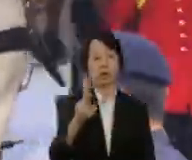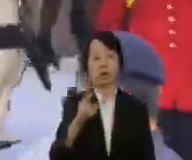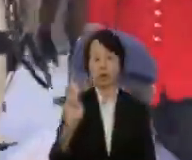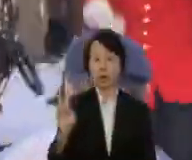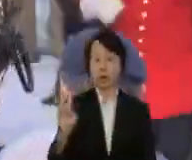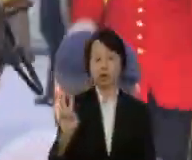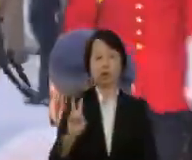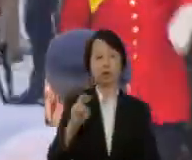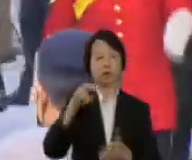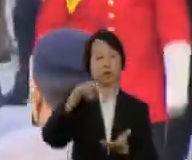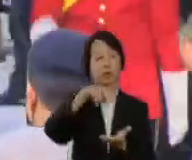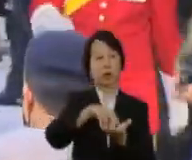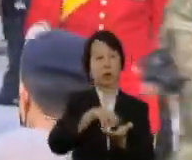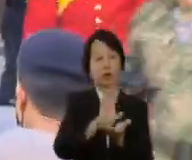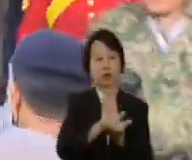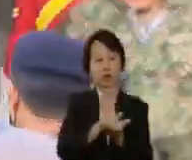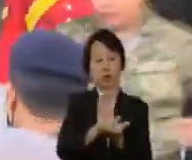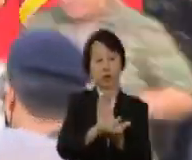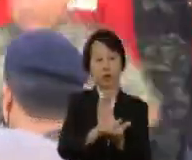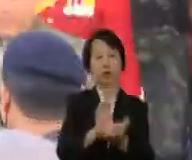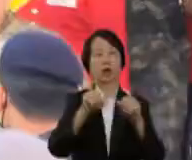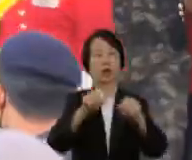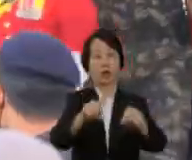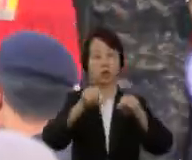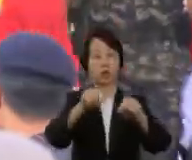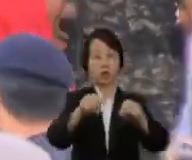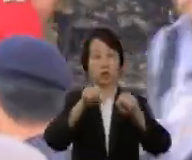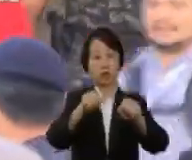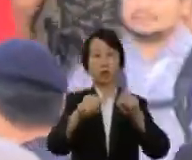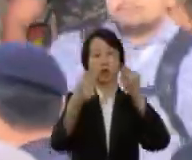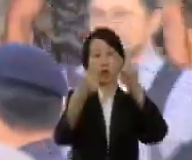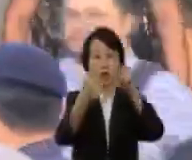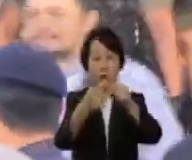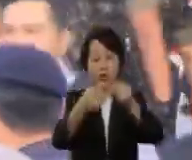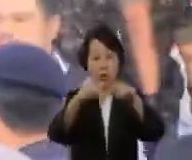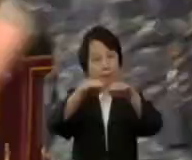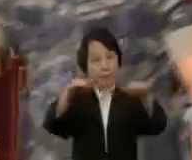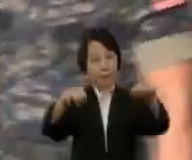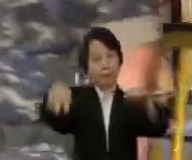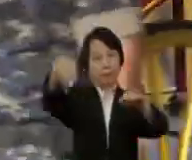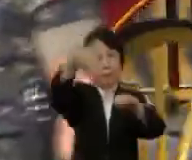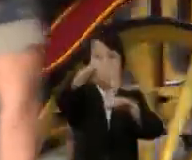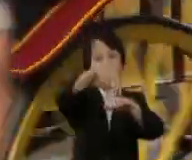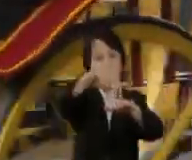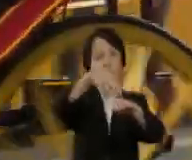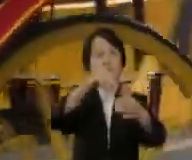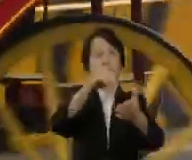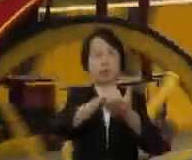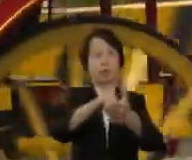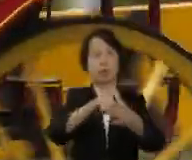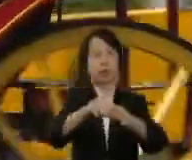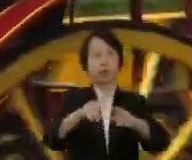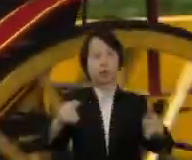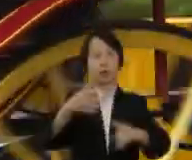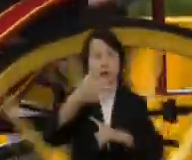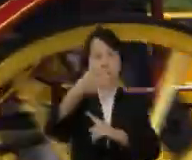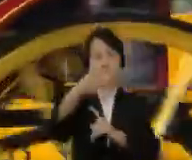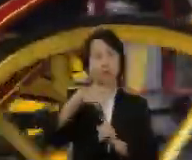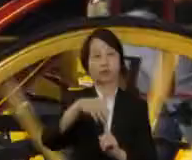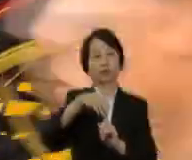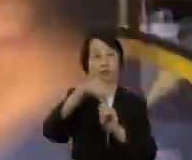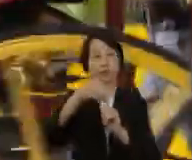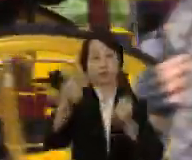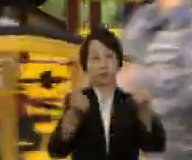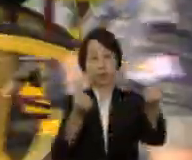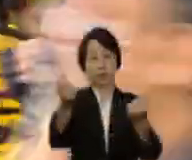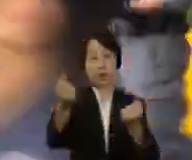berdua menaiki kereta kuda diraja akan menuju ke Pentarana Diraja di Dataran Merdeka ini. Uniknya,